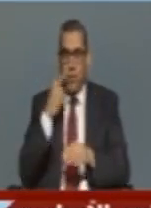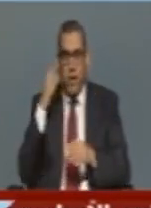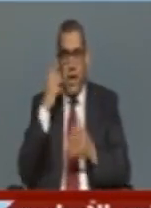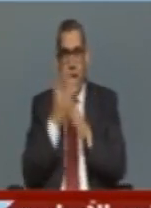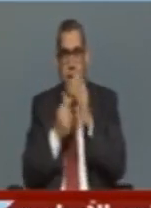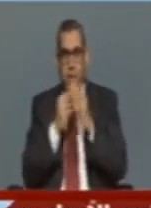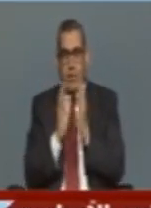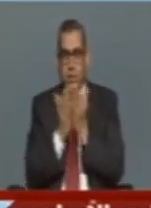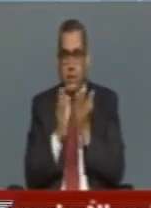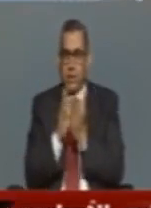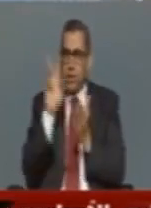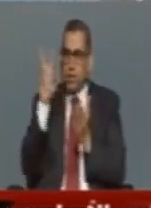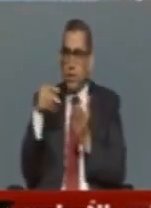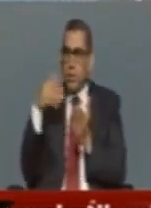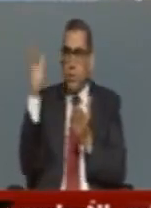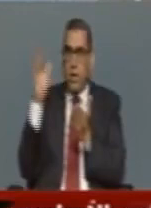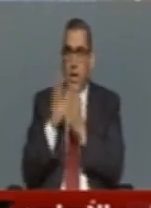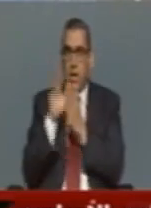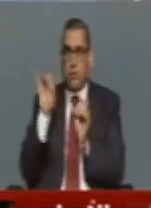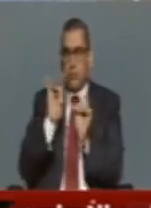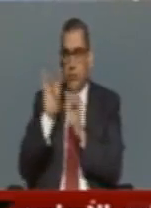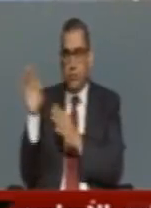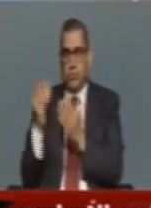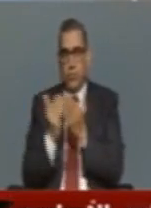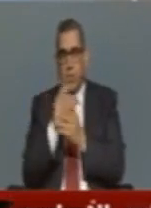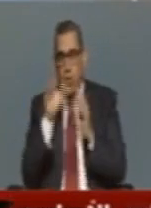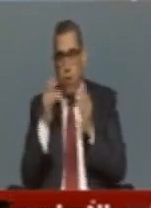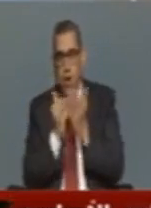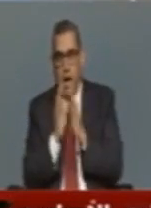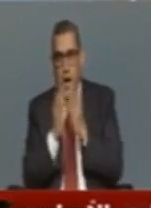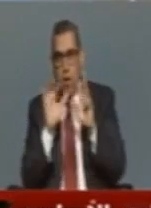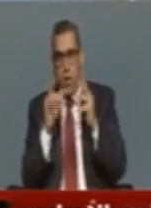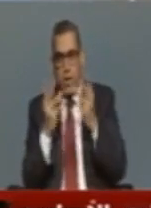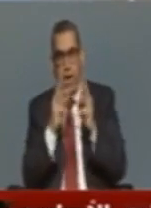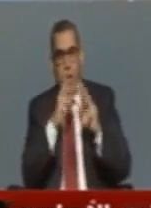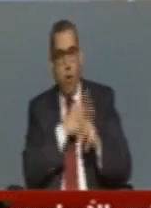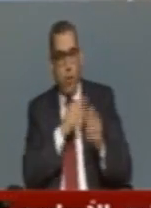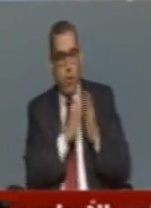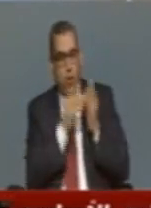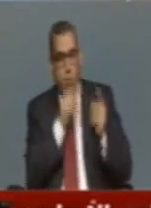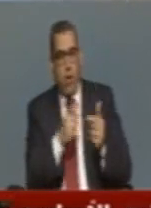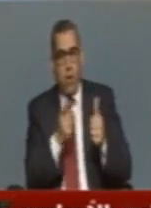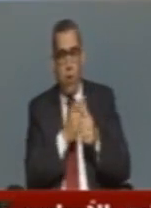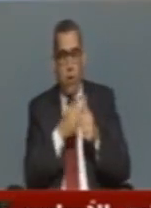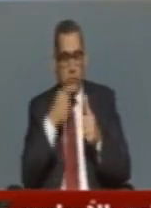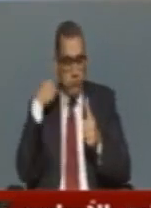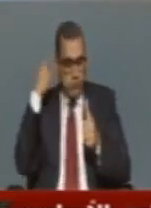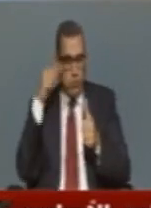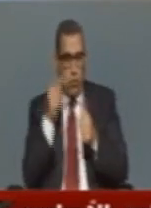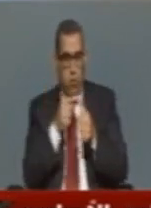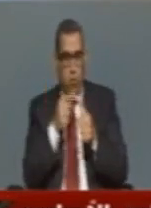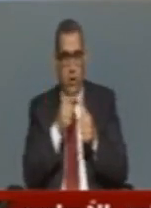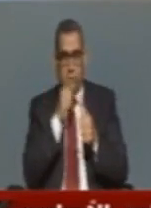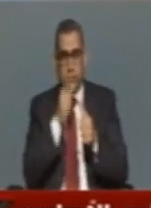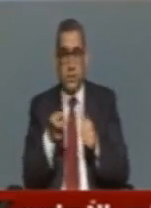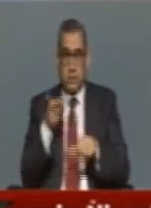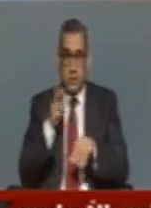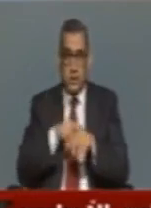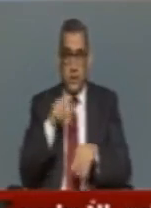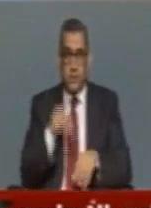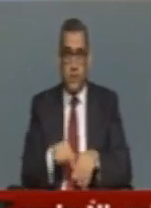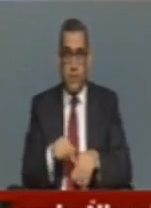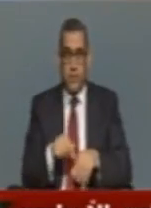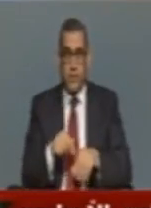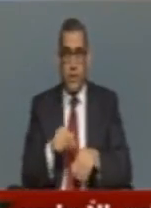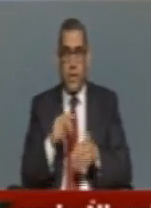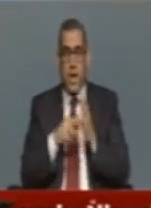هم يرجعوا لمصادر أخرى خارجية الحقيقة فده الحقيقة واحد من الحاجات اللي عملناها في أيضا زي ما في بنك أسئلة